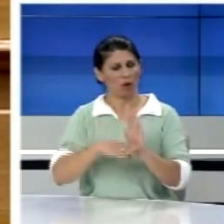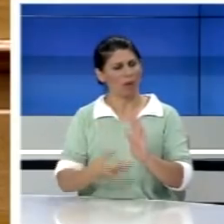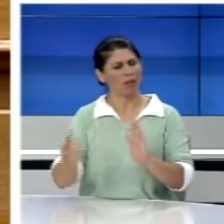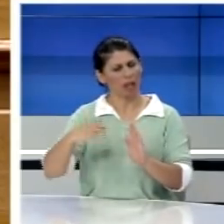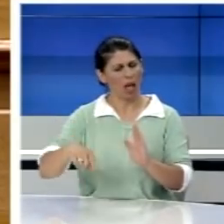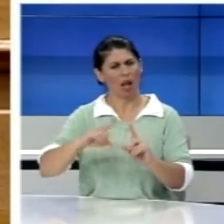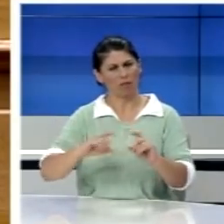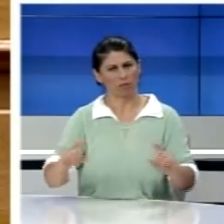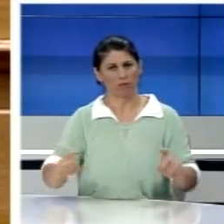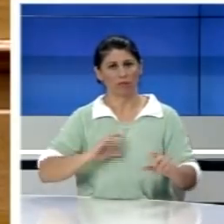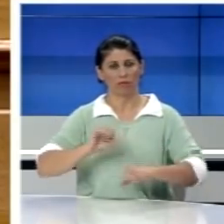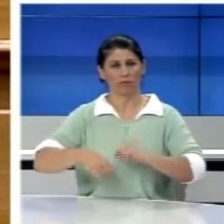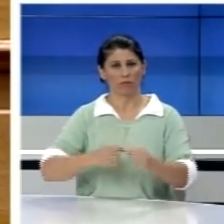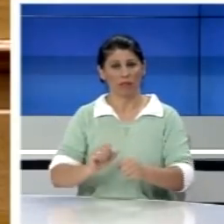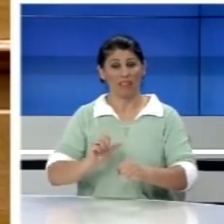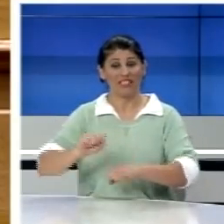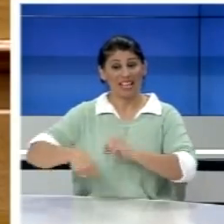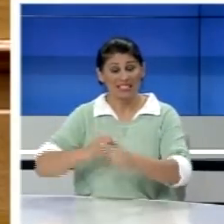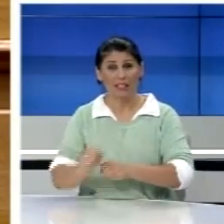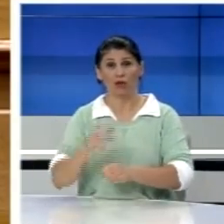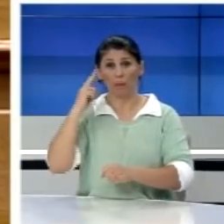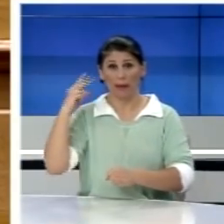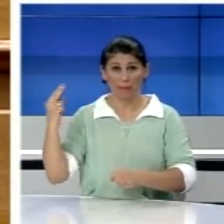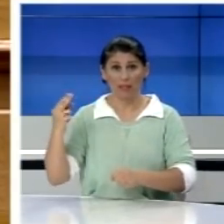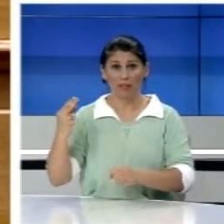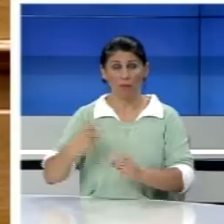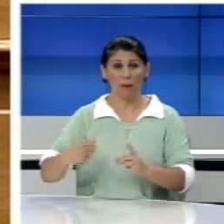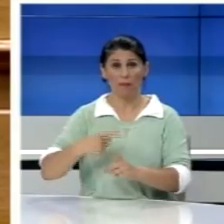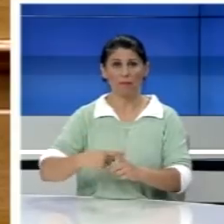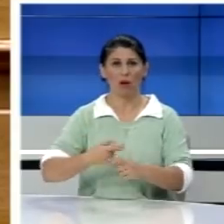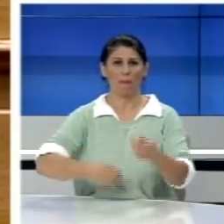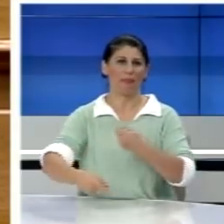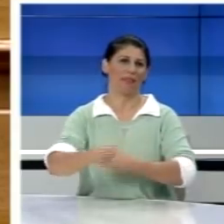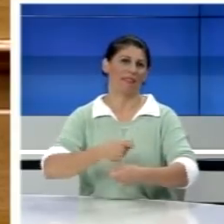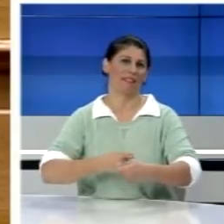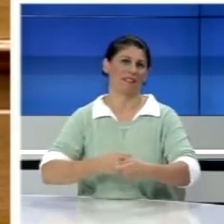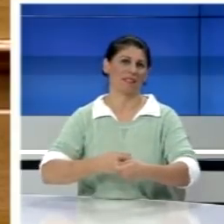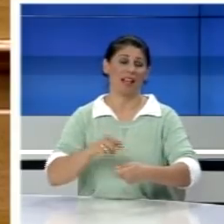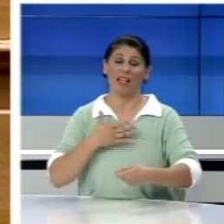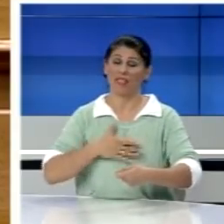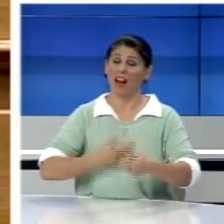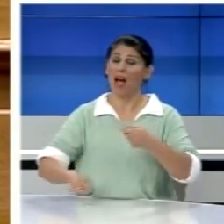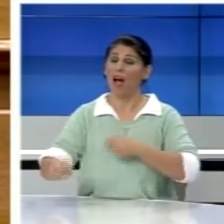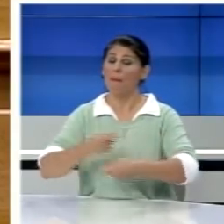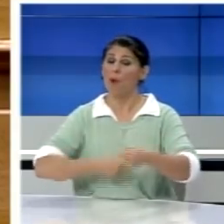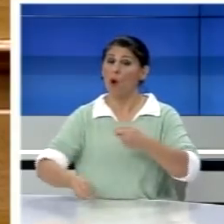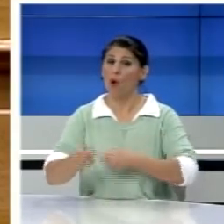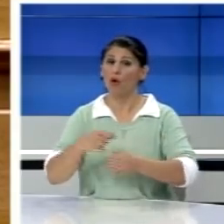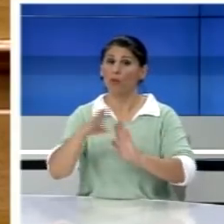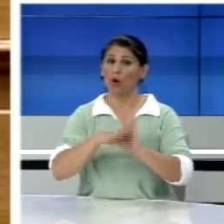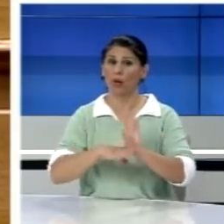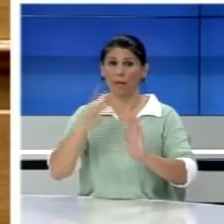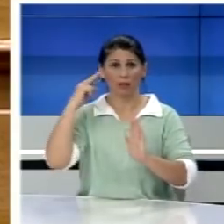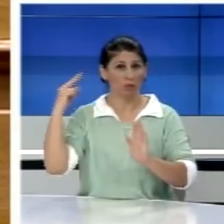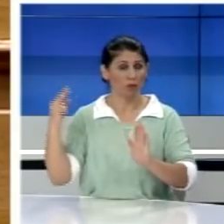άλλα, επιχειρείται να επεκταθούν οι δραστηριότητες του Πανεπιστημίου Επιχείρηση που θα εμπορεύεται προγράμματα